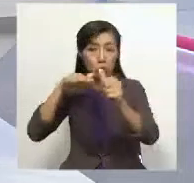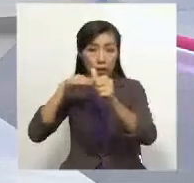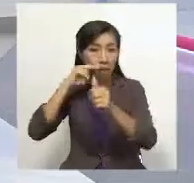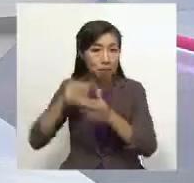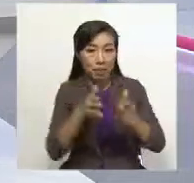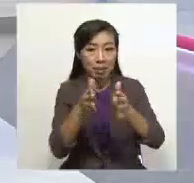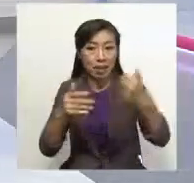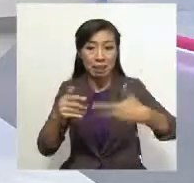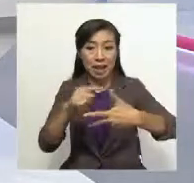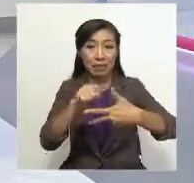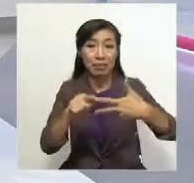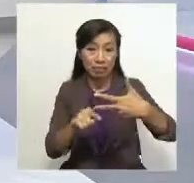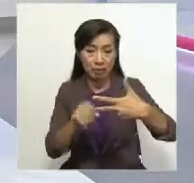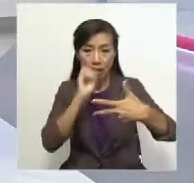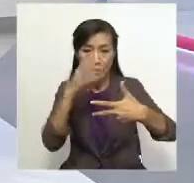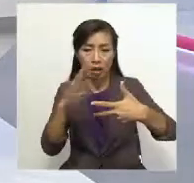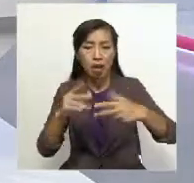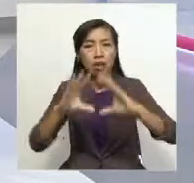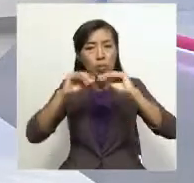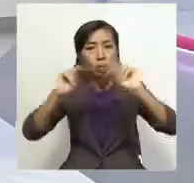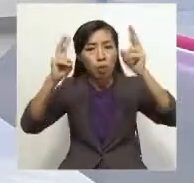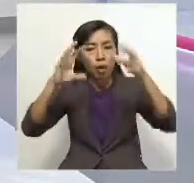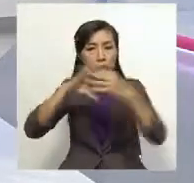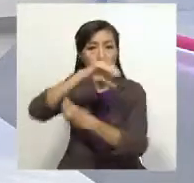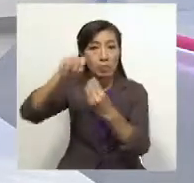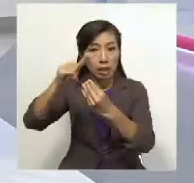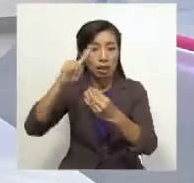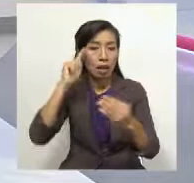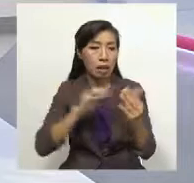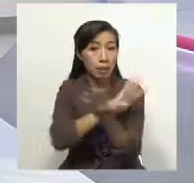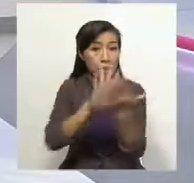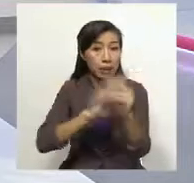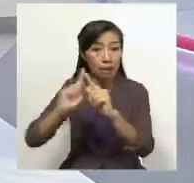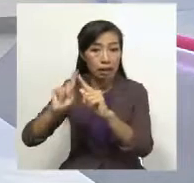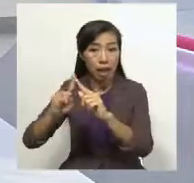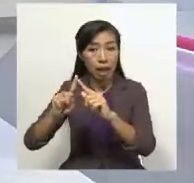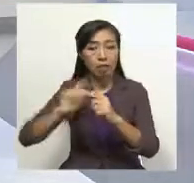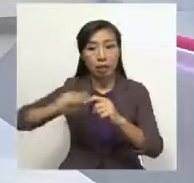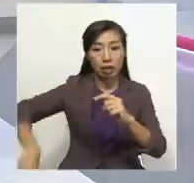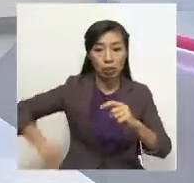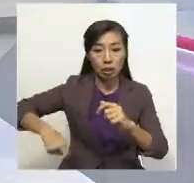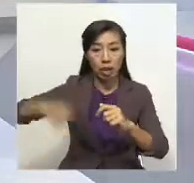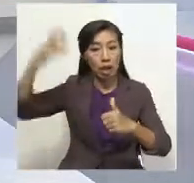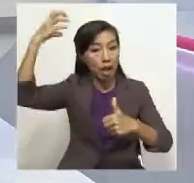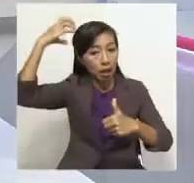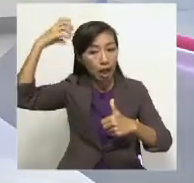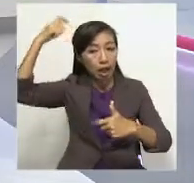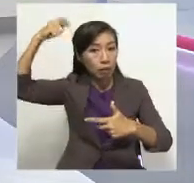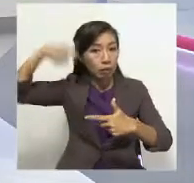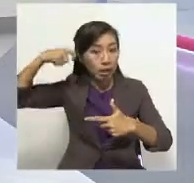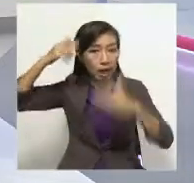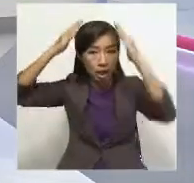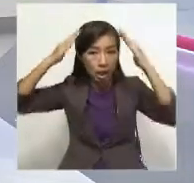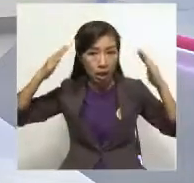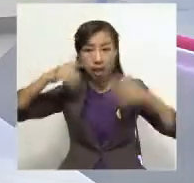ในการประชุมผู้นำกรอบความร่วมมือเศรษฐกิจที่รวมกลุ่มประเทศ3ลุ่มน้ำนะครับประกอบด้วยกัมพูชาลาวเมียนมา